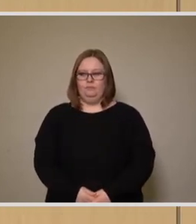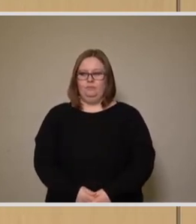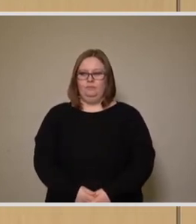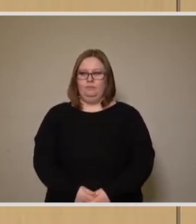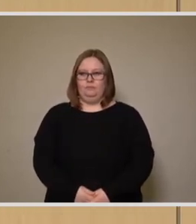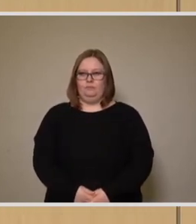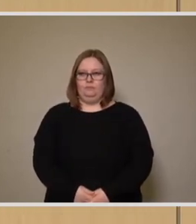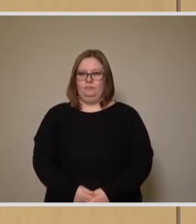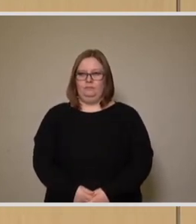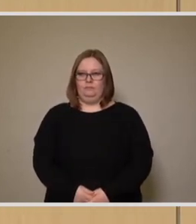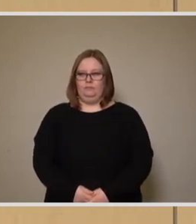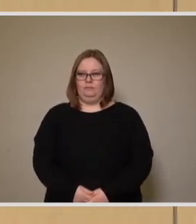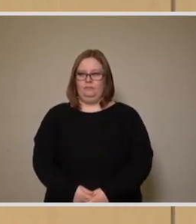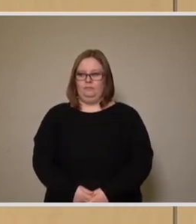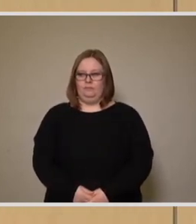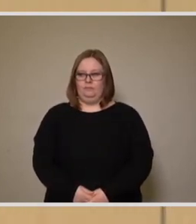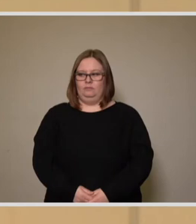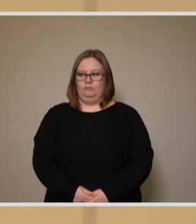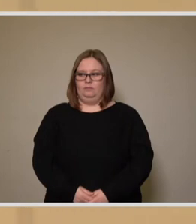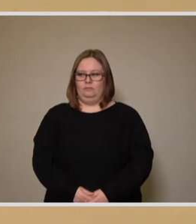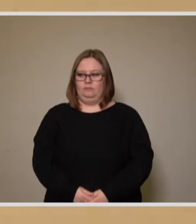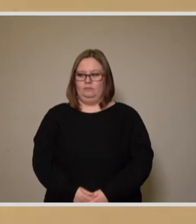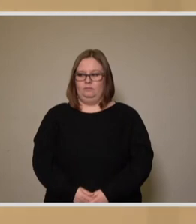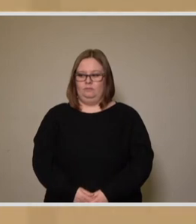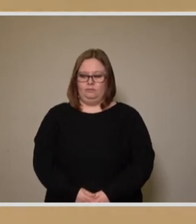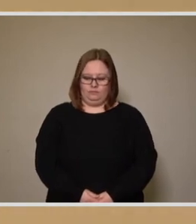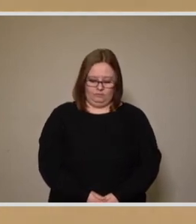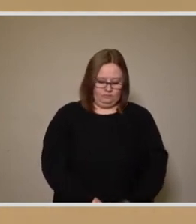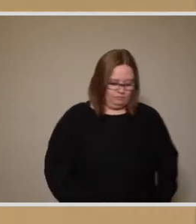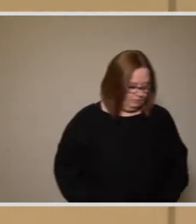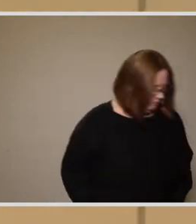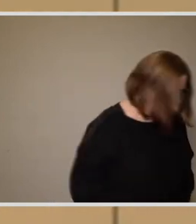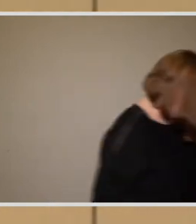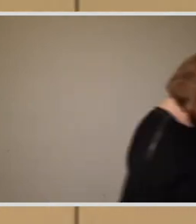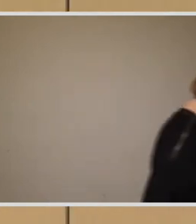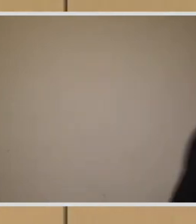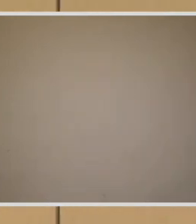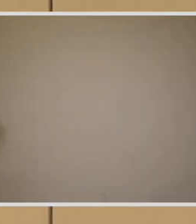Vielen Dank. Ich darf nun Herrn Schollbach um das Schlusswort bitten.